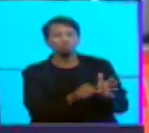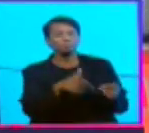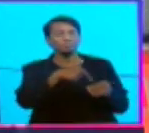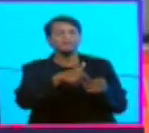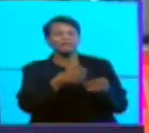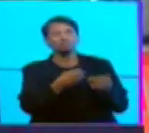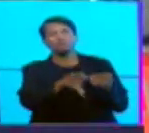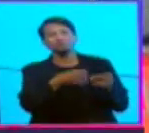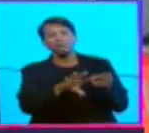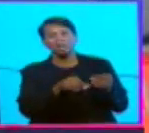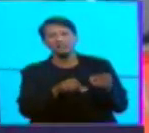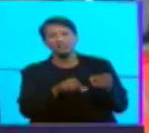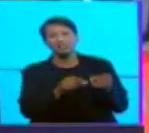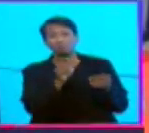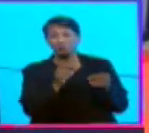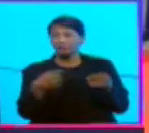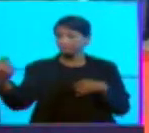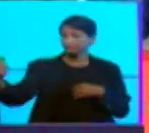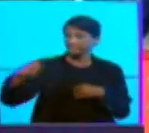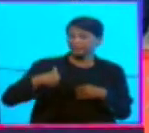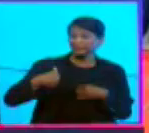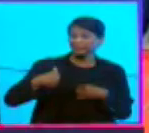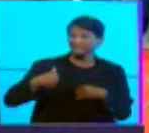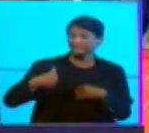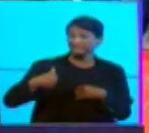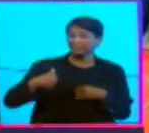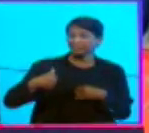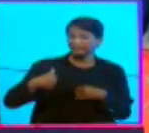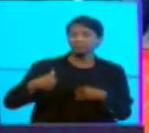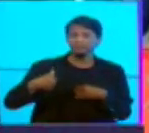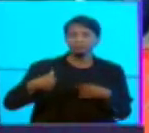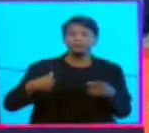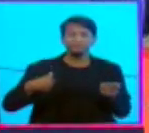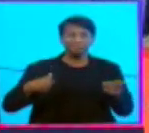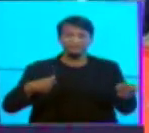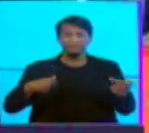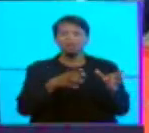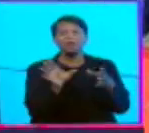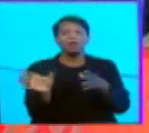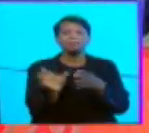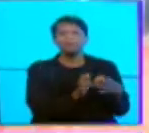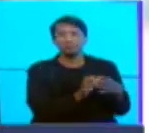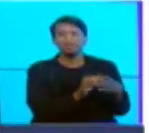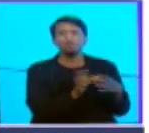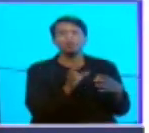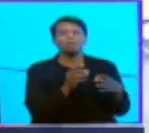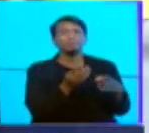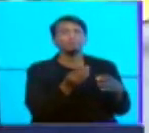orang beli, dia yang ngambil, terus yang beli yang tuang sendiri. Itu sehari-harinya.